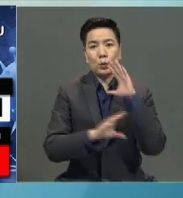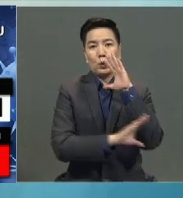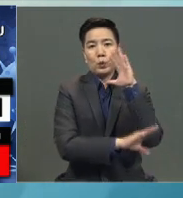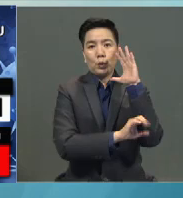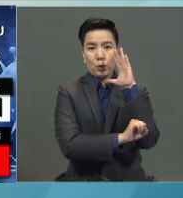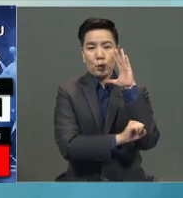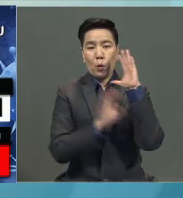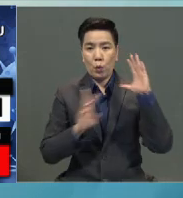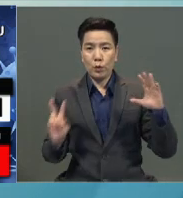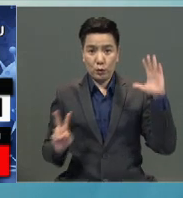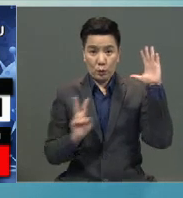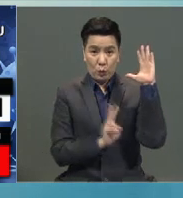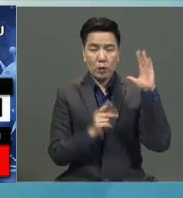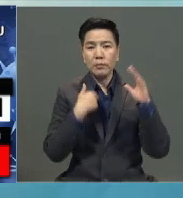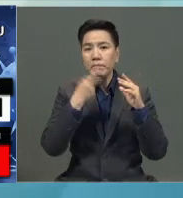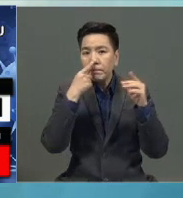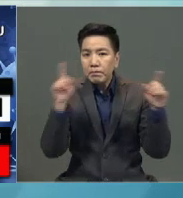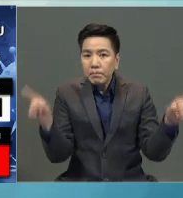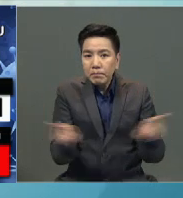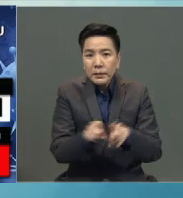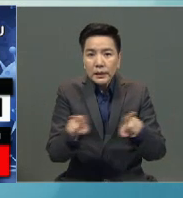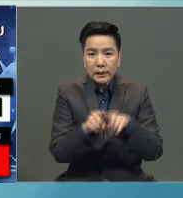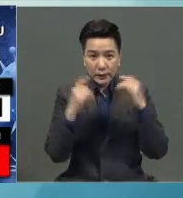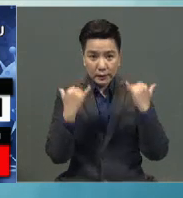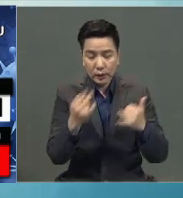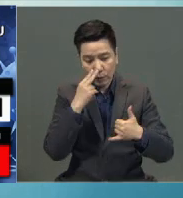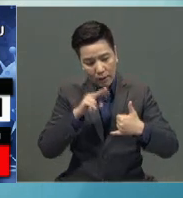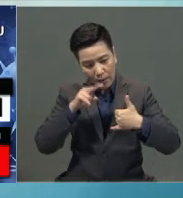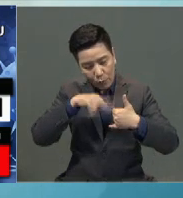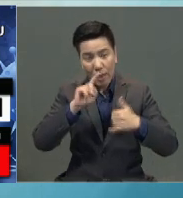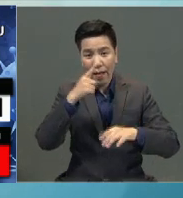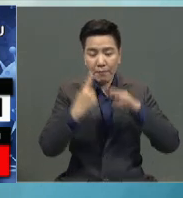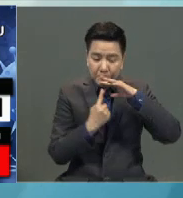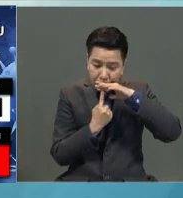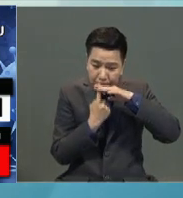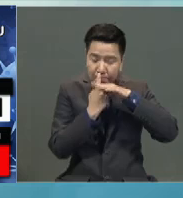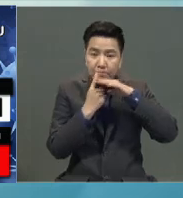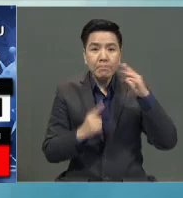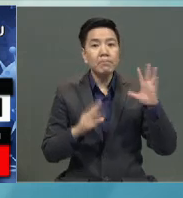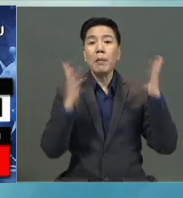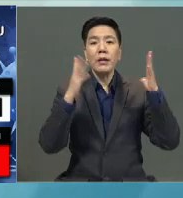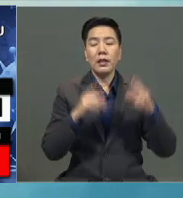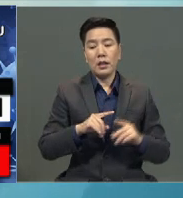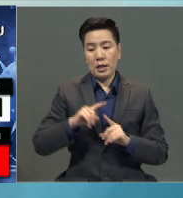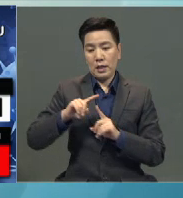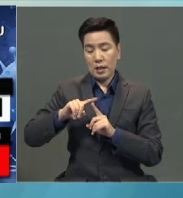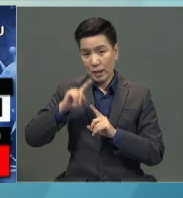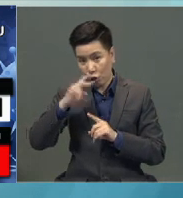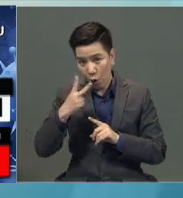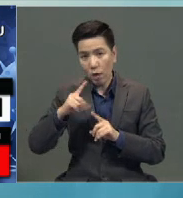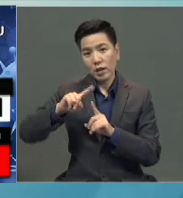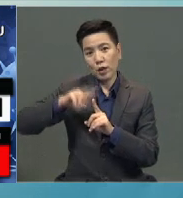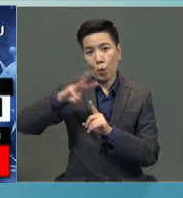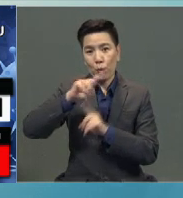นักเตะคนดังทีนในจังหวัดที่สงขลานะครับทั้ง2รายก็เช่นกันอีกเหมือนเดิมตรวจครั้งที่ 1ไม่พบมาพบครั้งที่สองคือ 1มิถุนายนแล้วก็โชคดีคือไม่มีอาการทั้งหมด